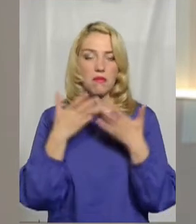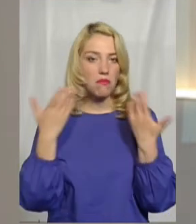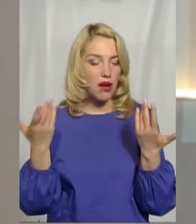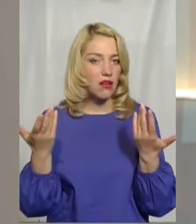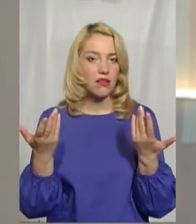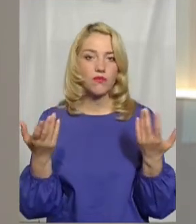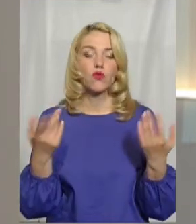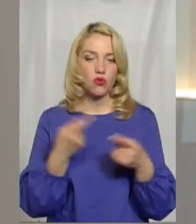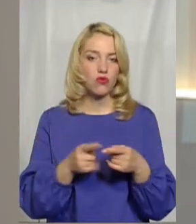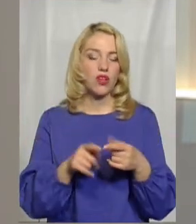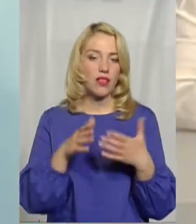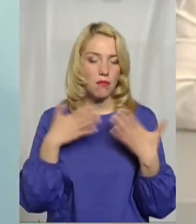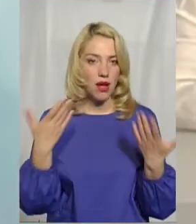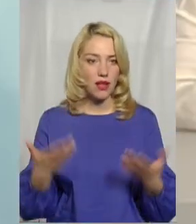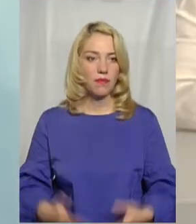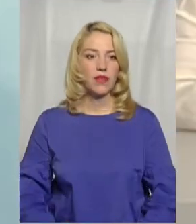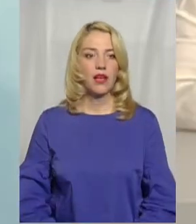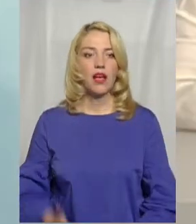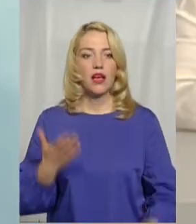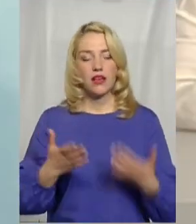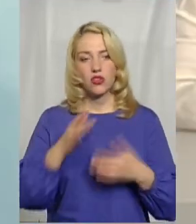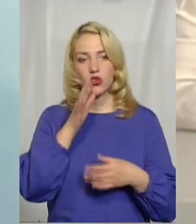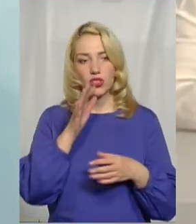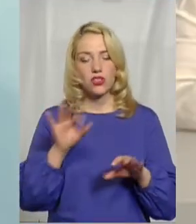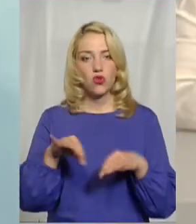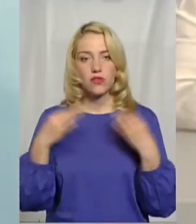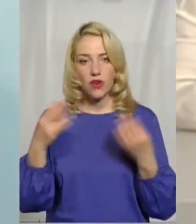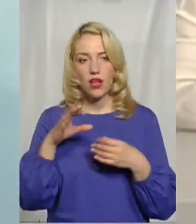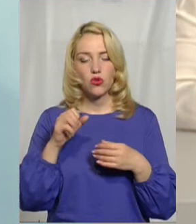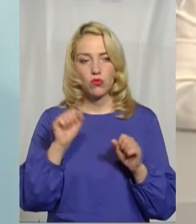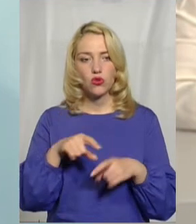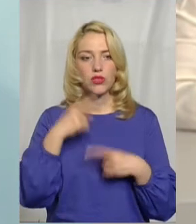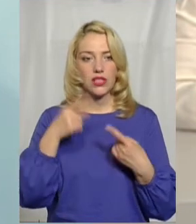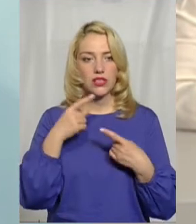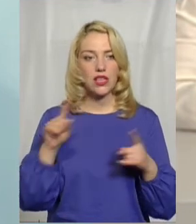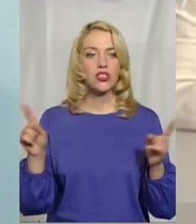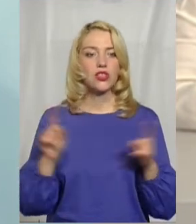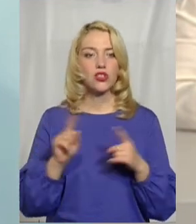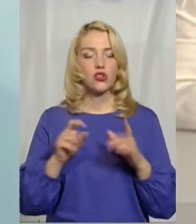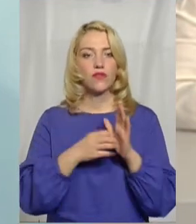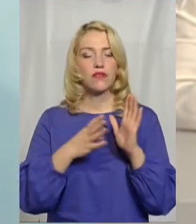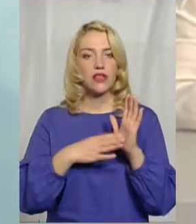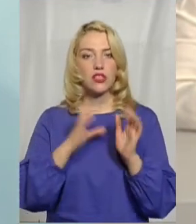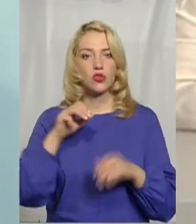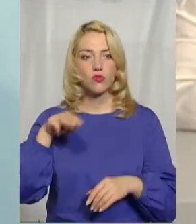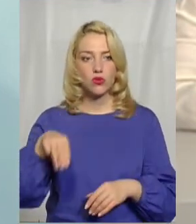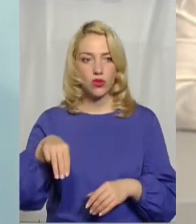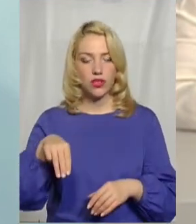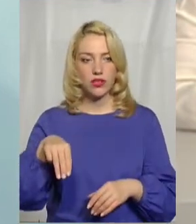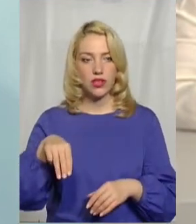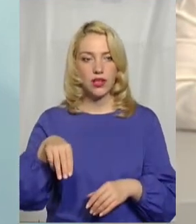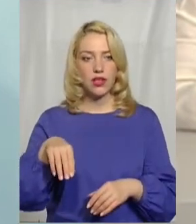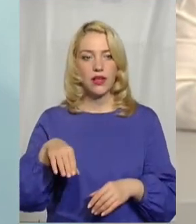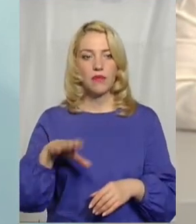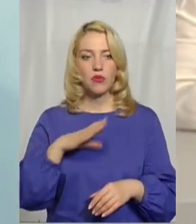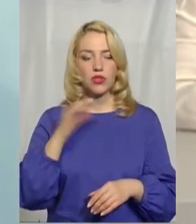і цікаві є, от якщо час ще дозволяє, можу зазначити, що в 19 столітті